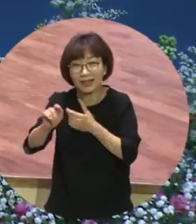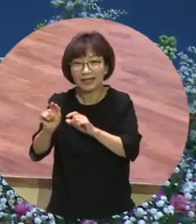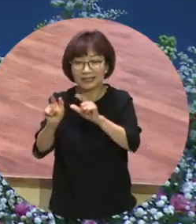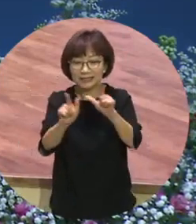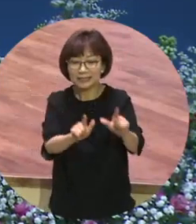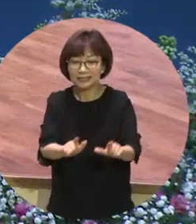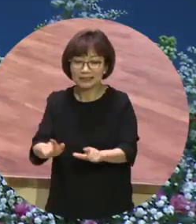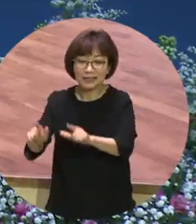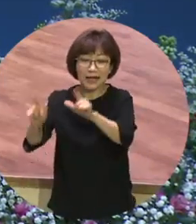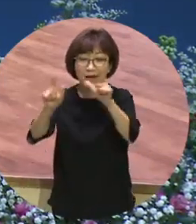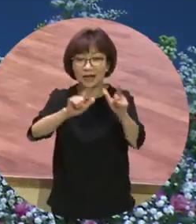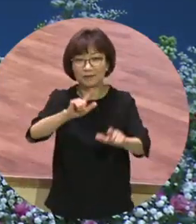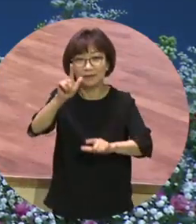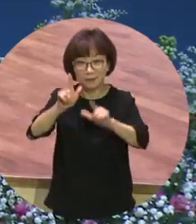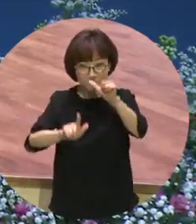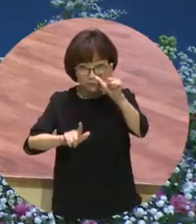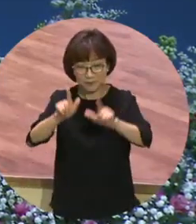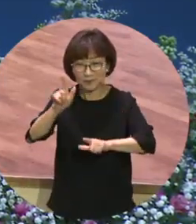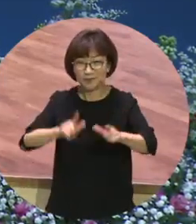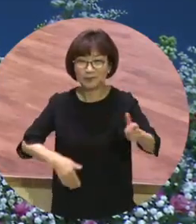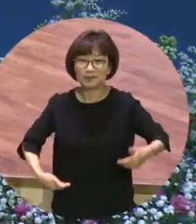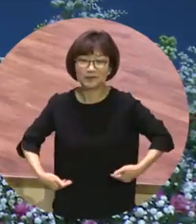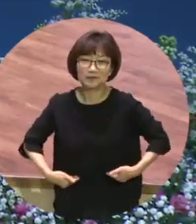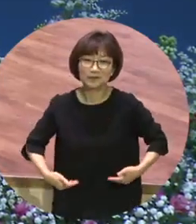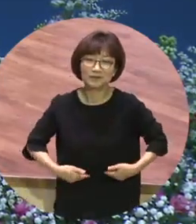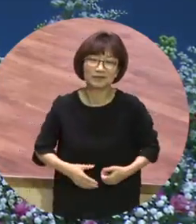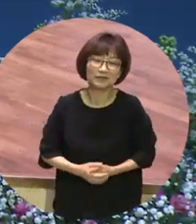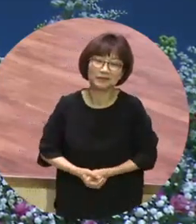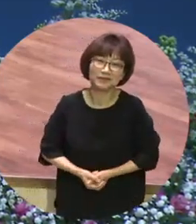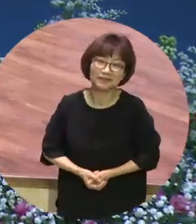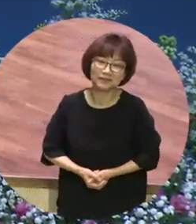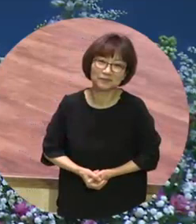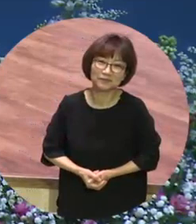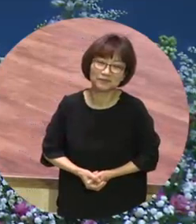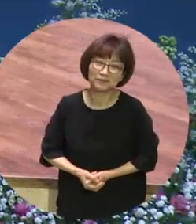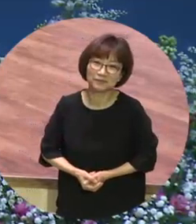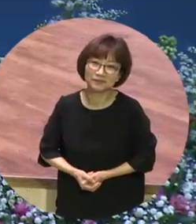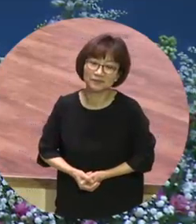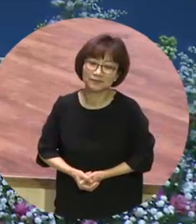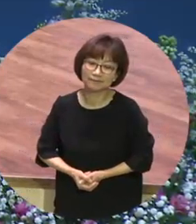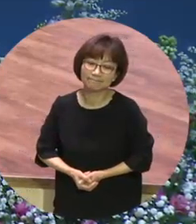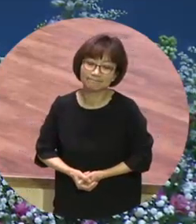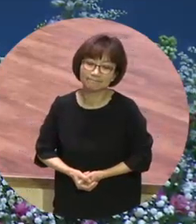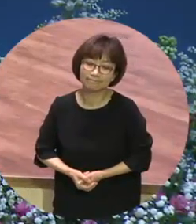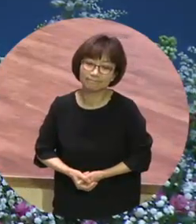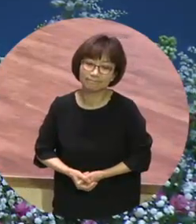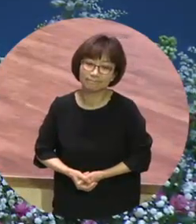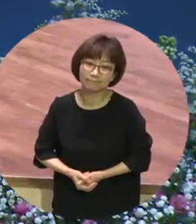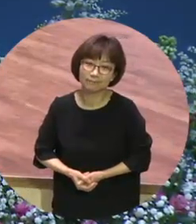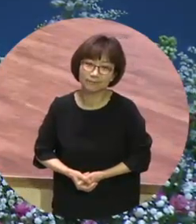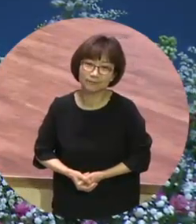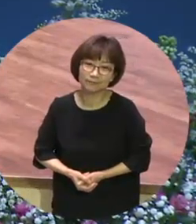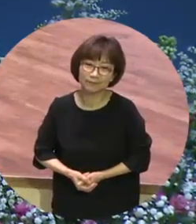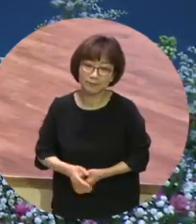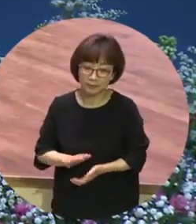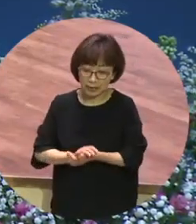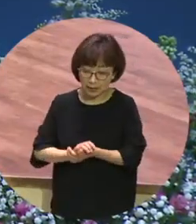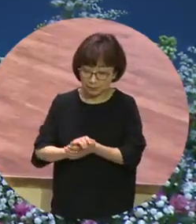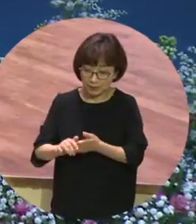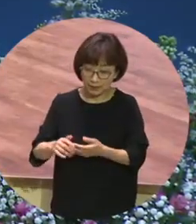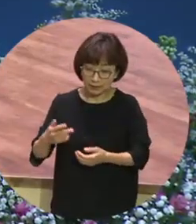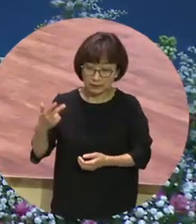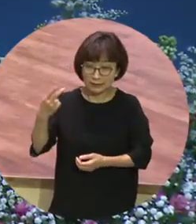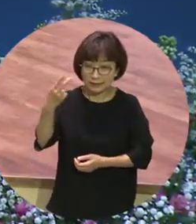그게 간증이에요. 영계전 성도는 2018년 하반기 이전에는 다른 응답 받기 위해서 믿음의 기도와